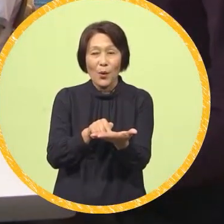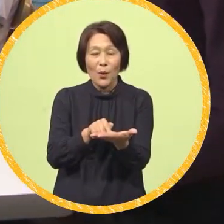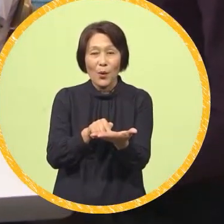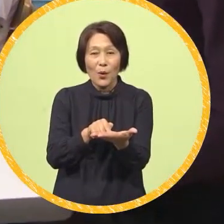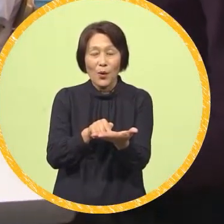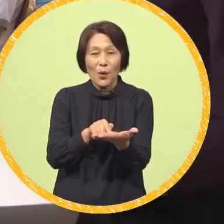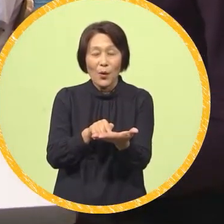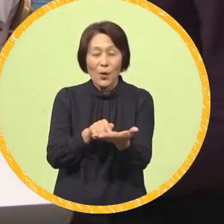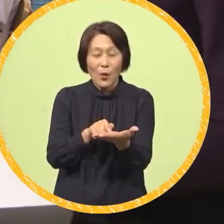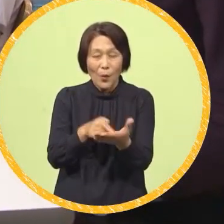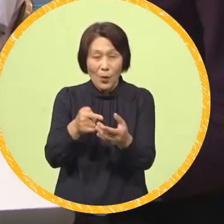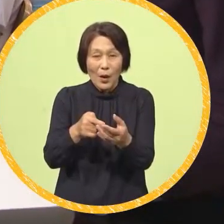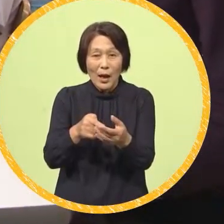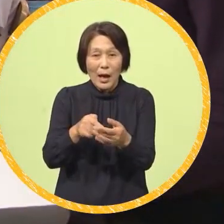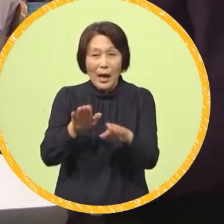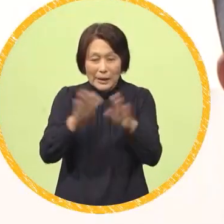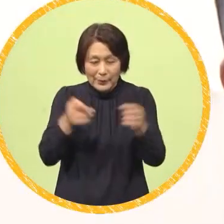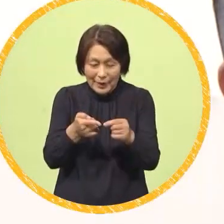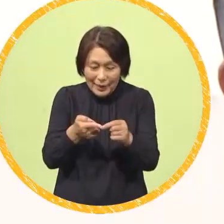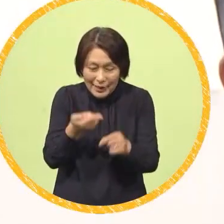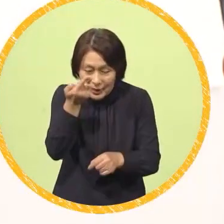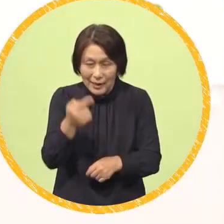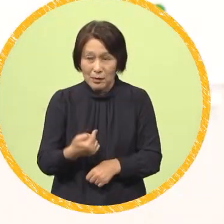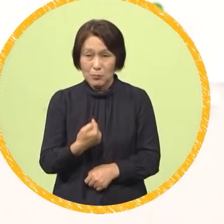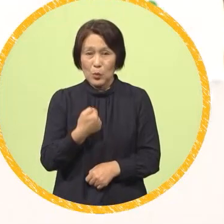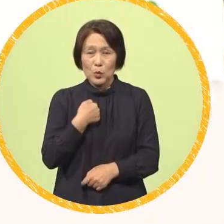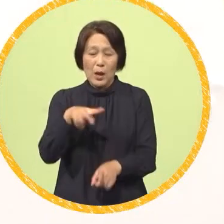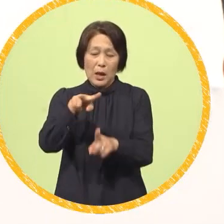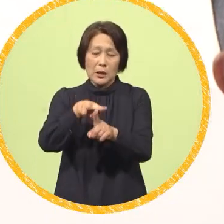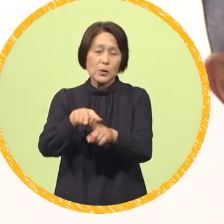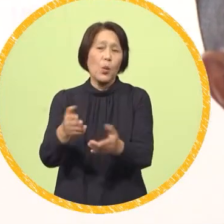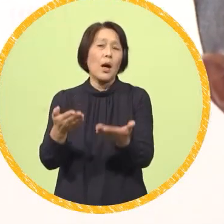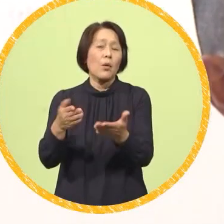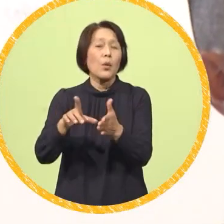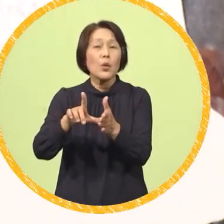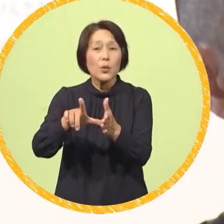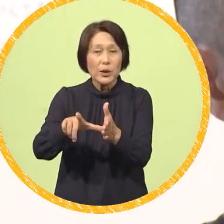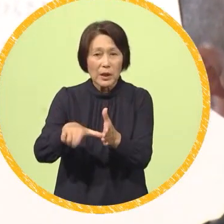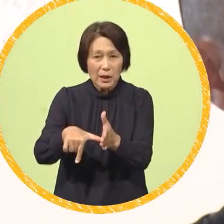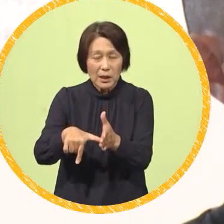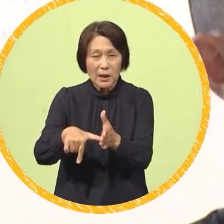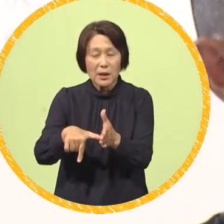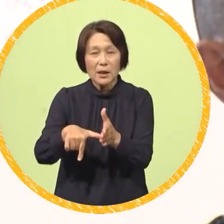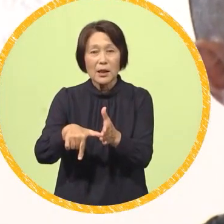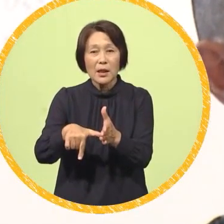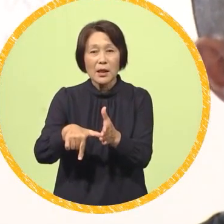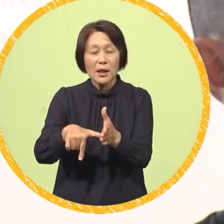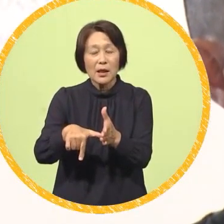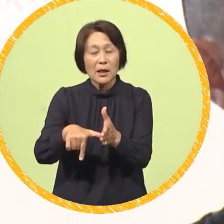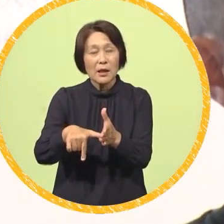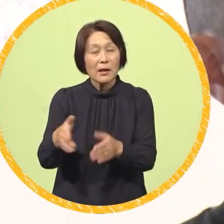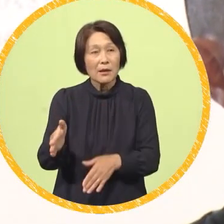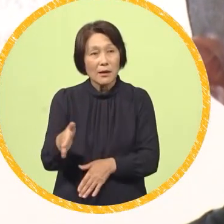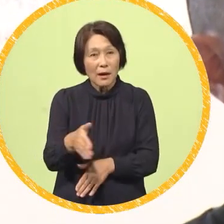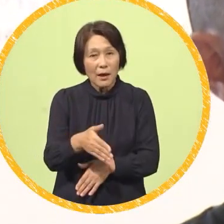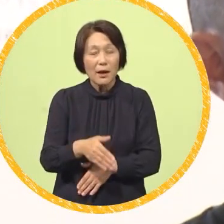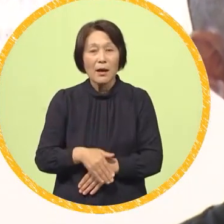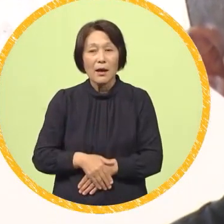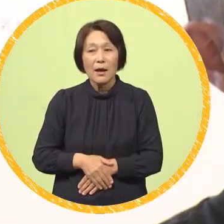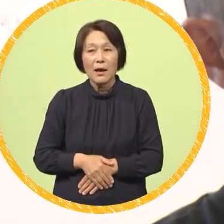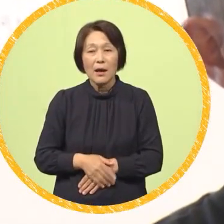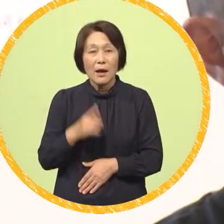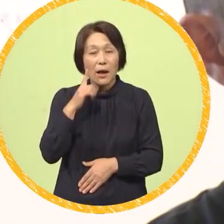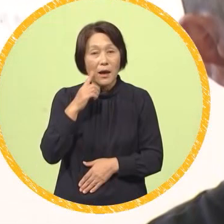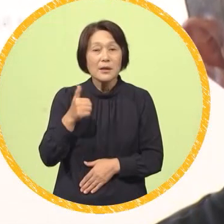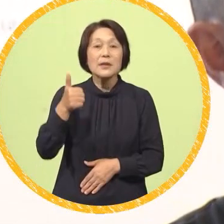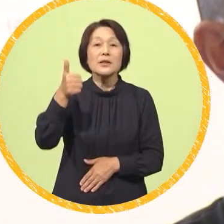使ったきっかけ、僕は小学校ぐらいだったんだけど、それぐらいから結構父